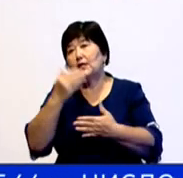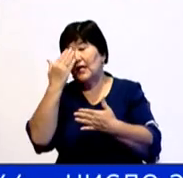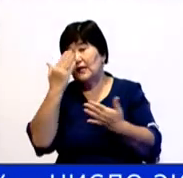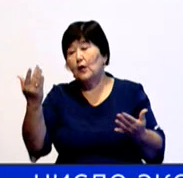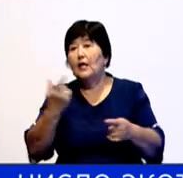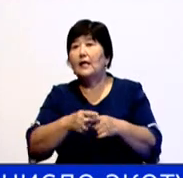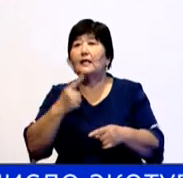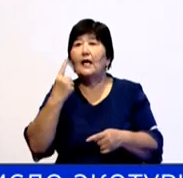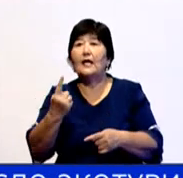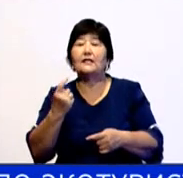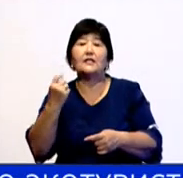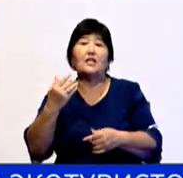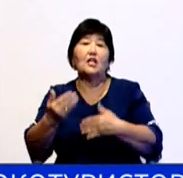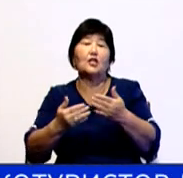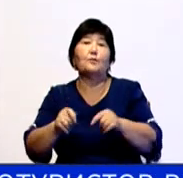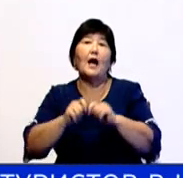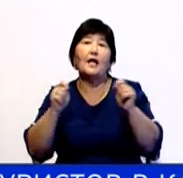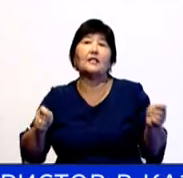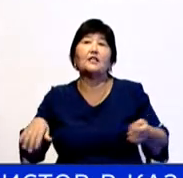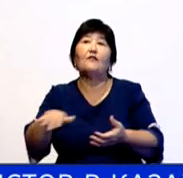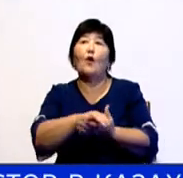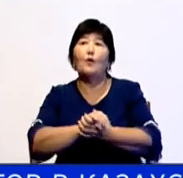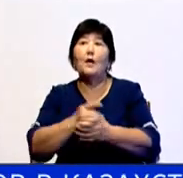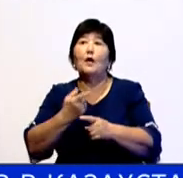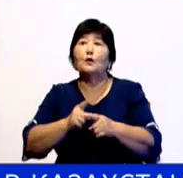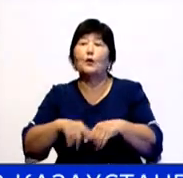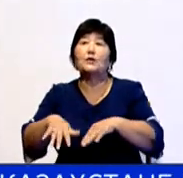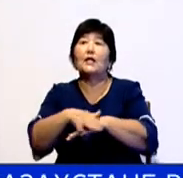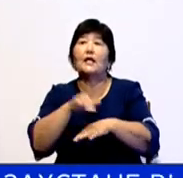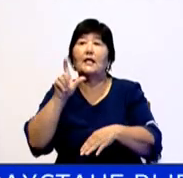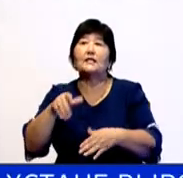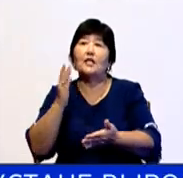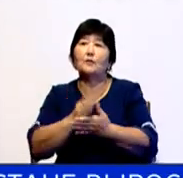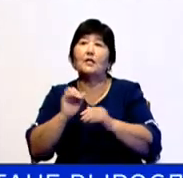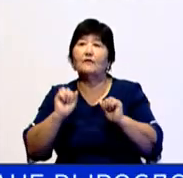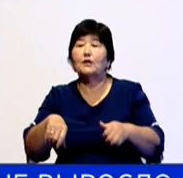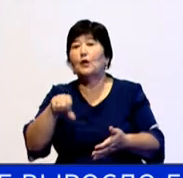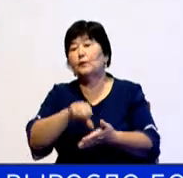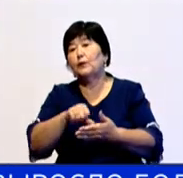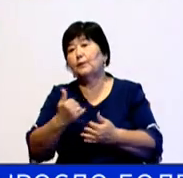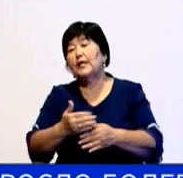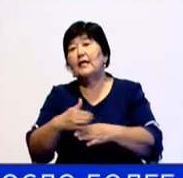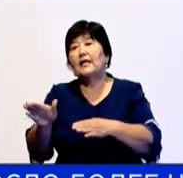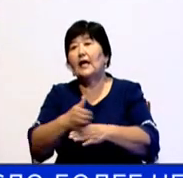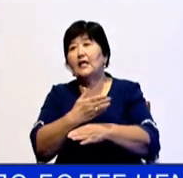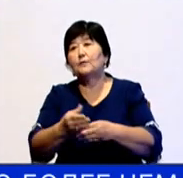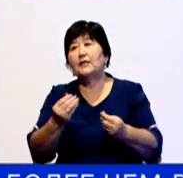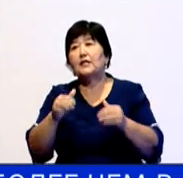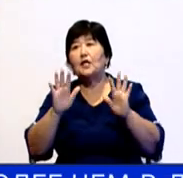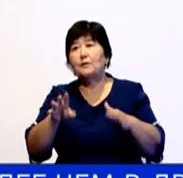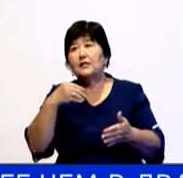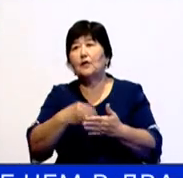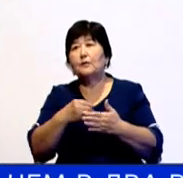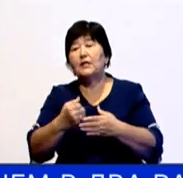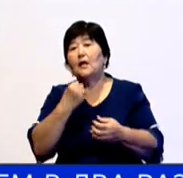это один из шагов к созданию открытого общества то есть население имеет возможность принять участие при распределении средств местного